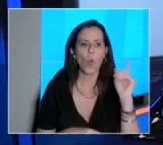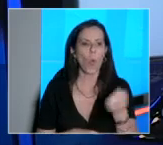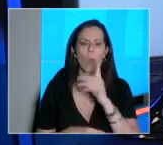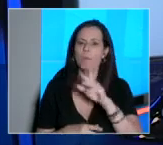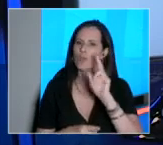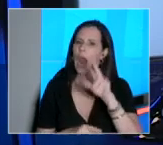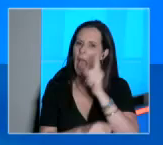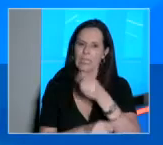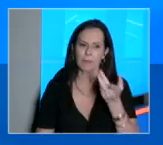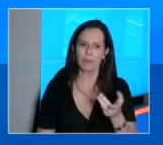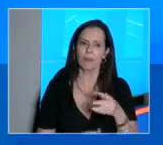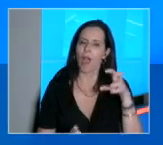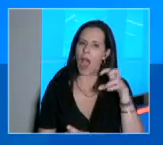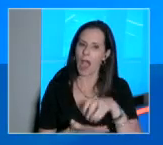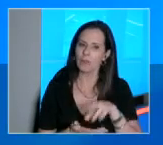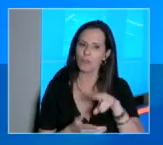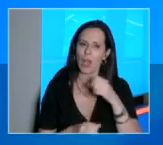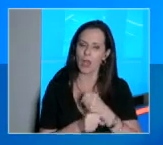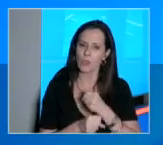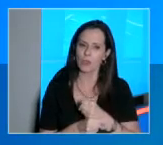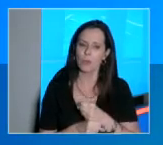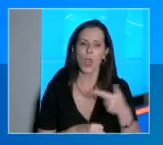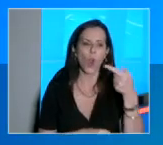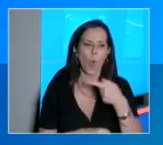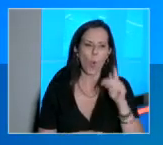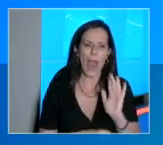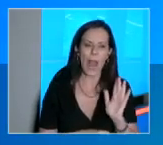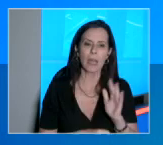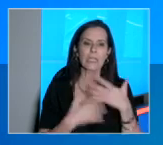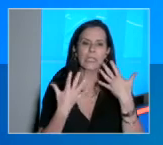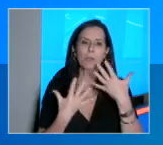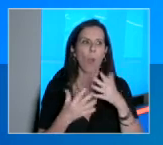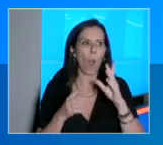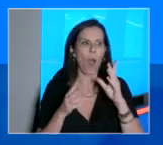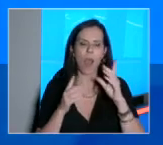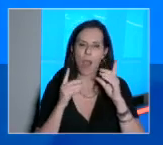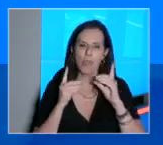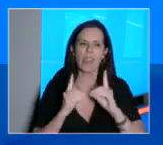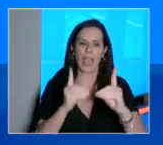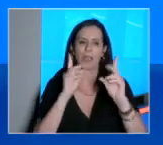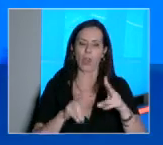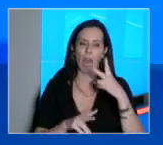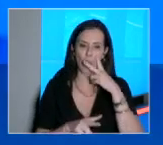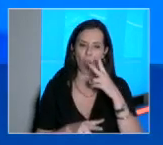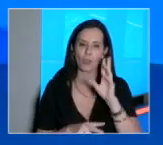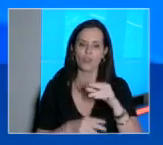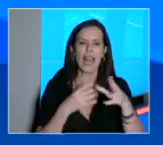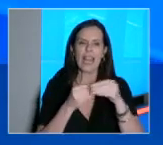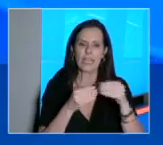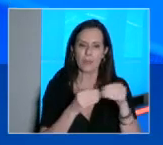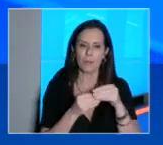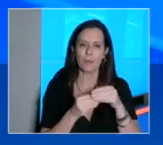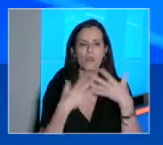לכולם. איך מגיעים אליכם? האתר אפשר לעשות בכל גוגל פשוט. סיפור על הדרך. סיפור על הדרך. אפשר לראות שם, יש שם לינקים